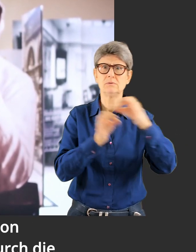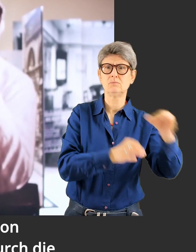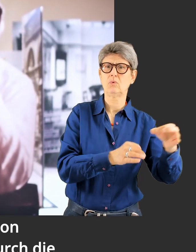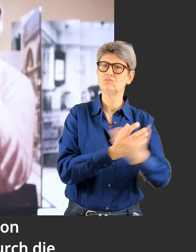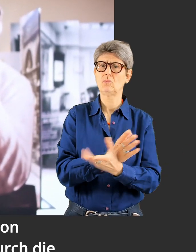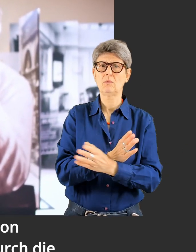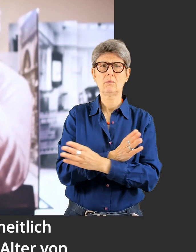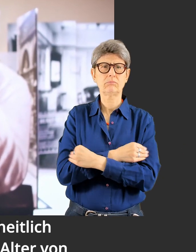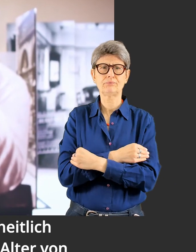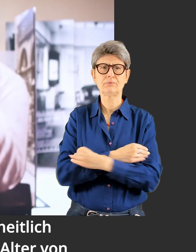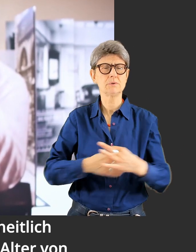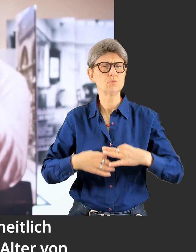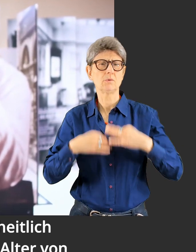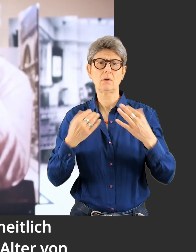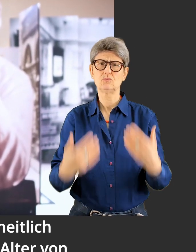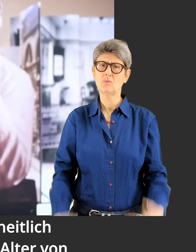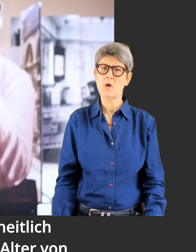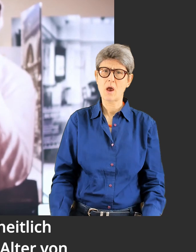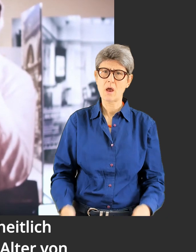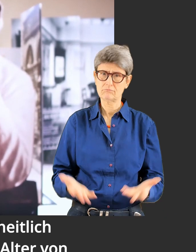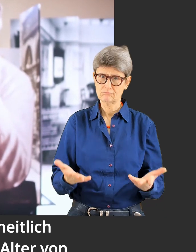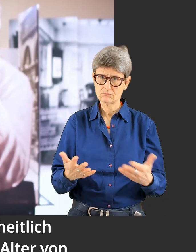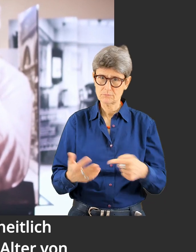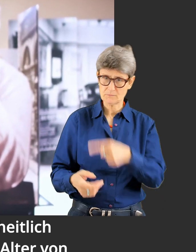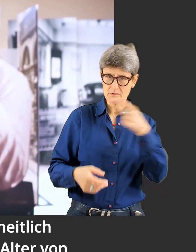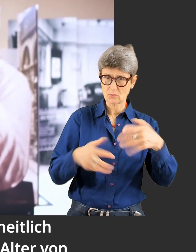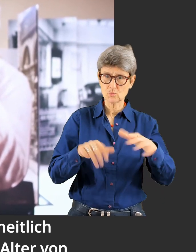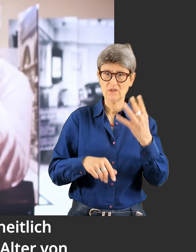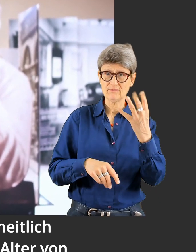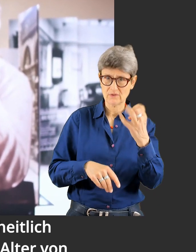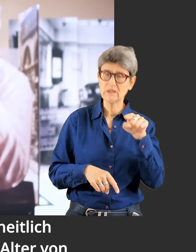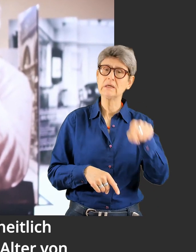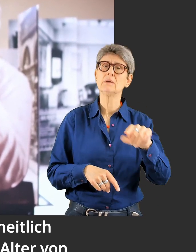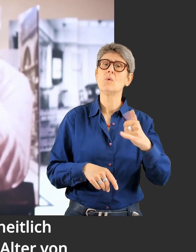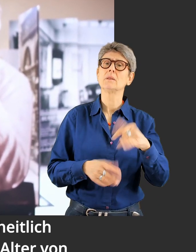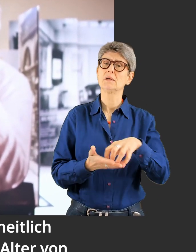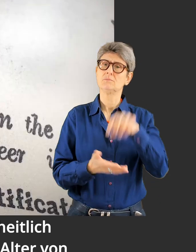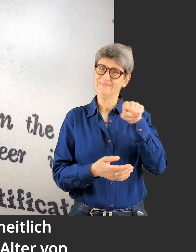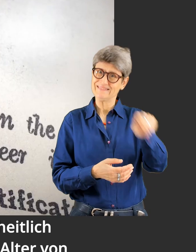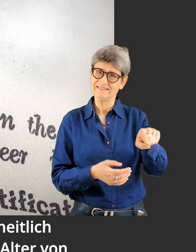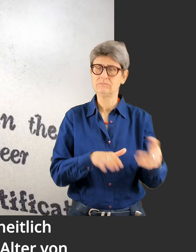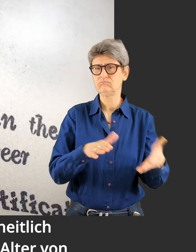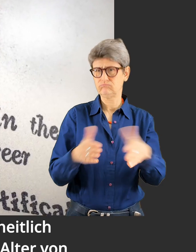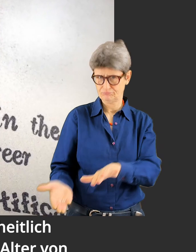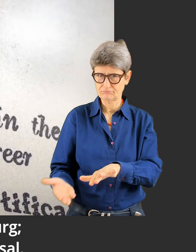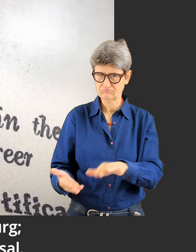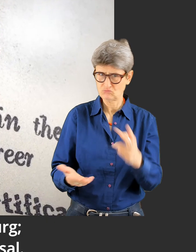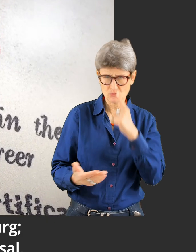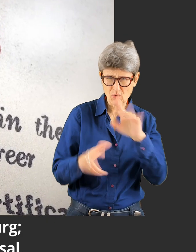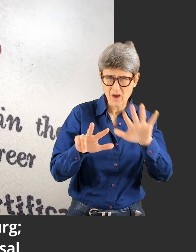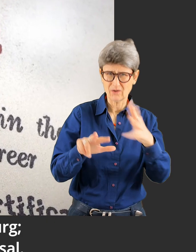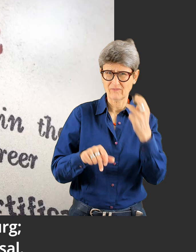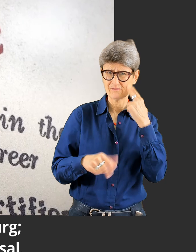Verfolgung durch die Nationalsozialisten gesundheitlich geschwächt, starb er 1940 im Alter von